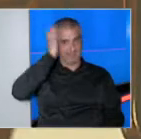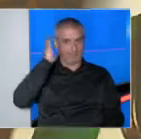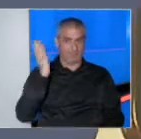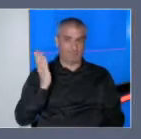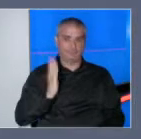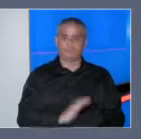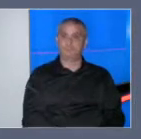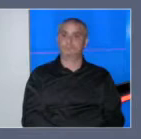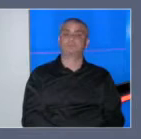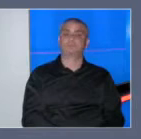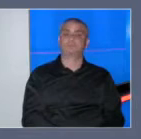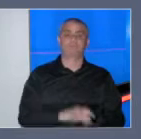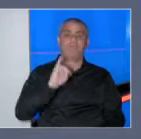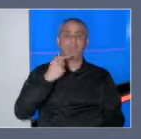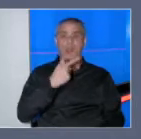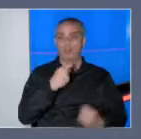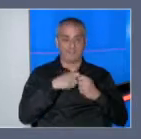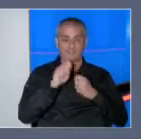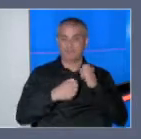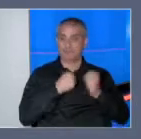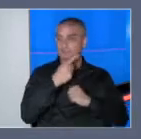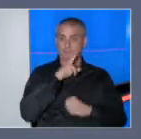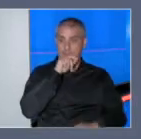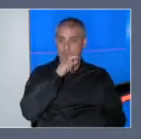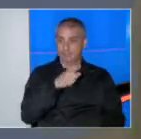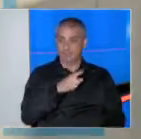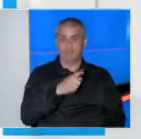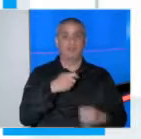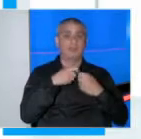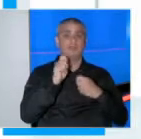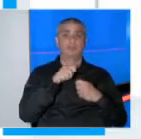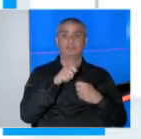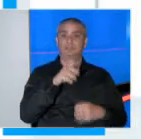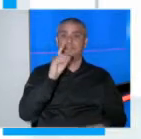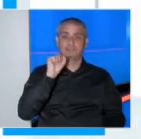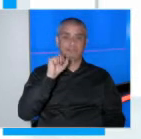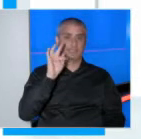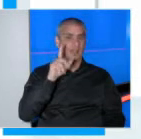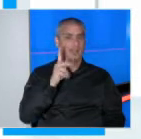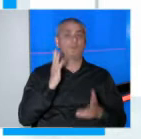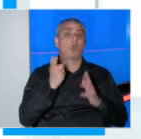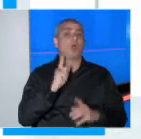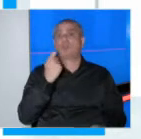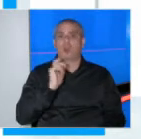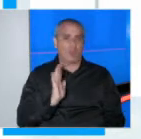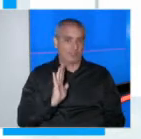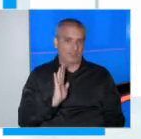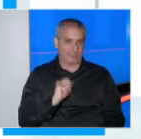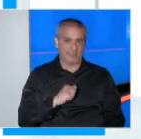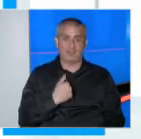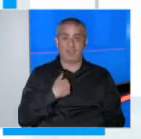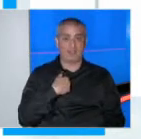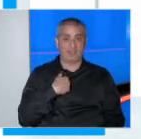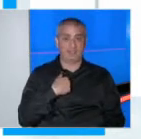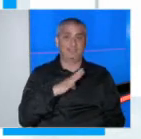לפיד. יאיר גולן, חבר הכנסת ממרץ, צייץ כך. חברת הכנסת דיסטל, גלית דיסטל מהליכוד, המאוד לא